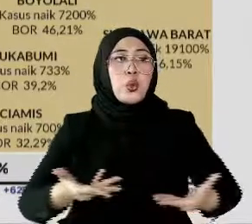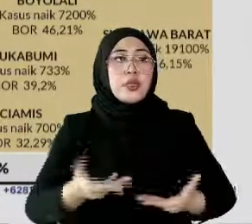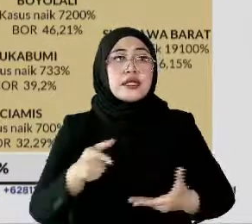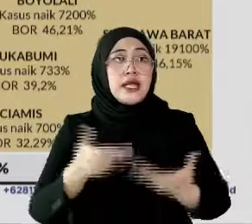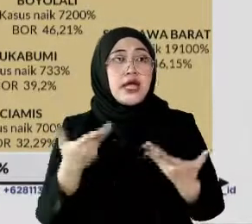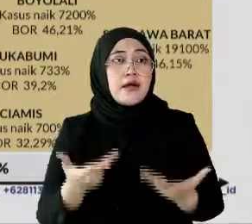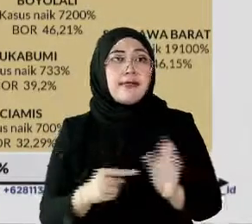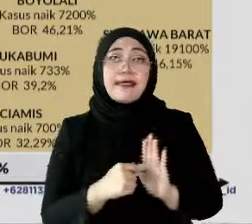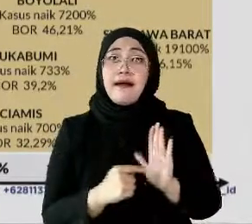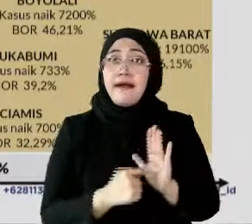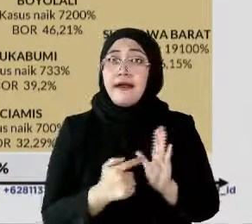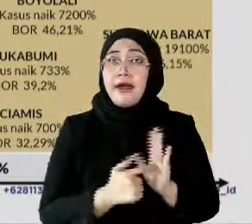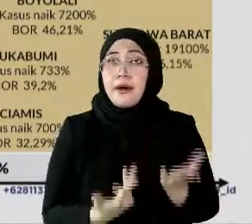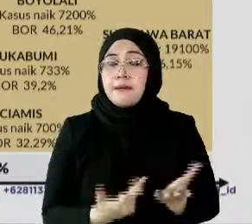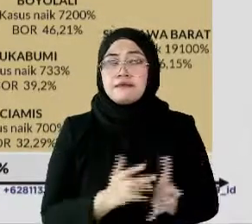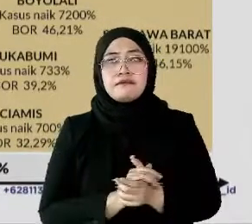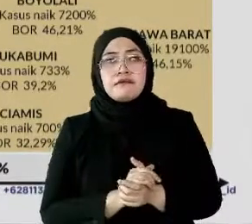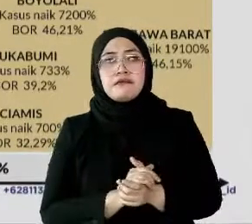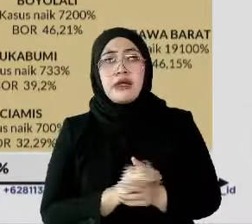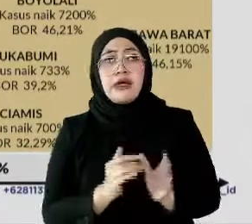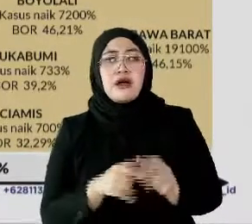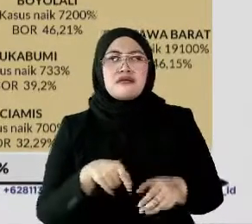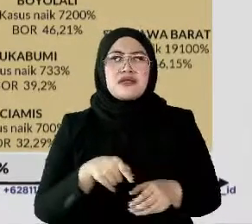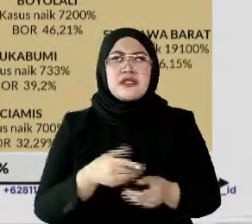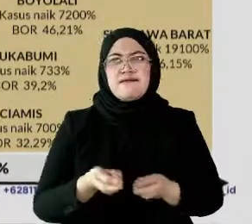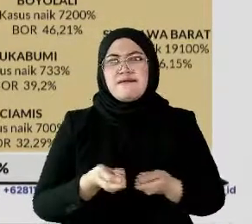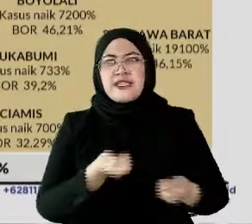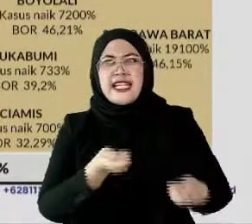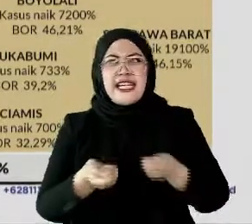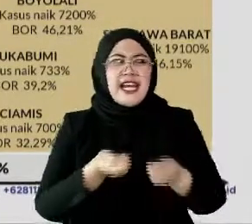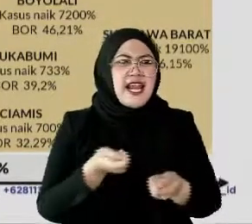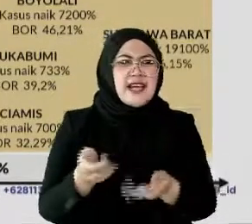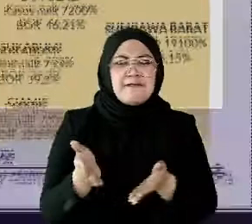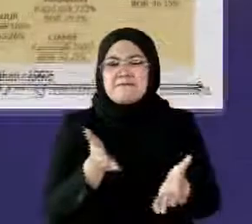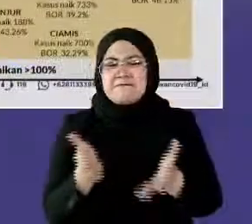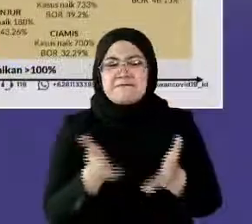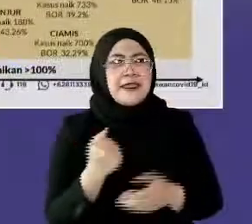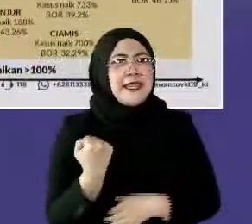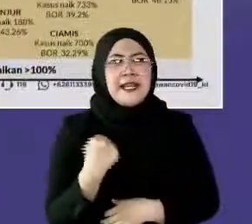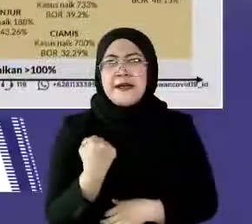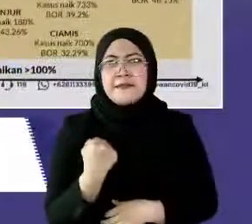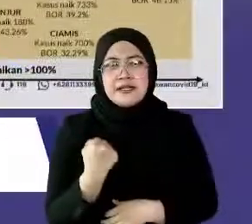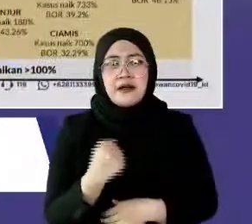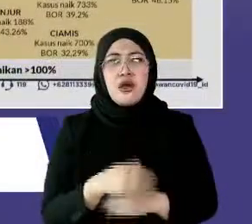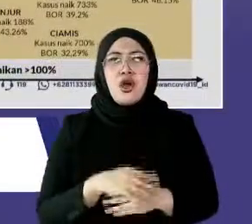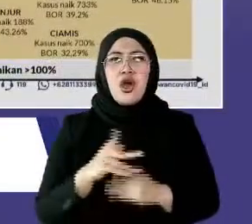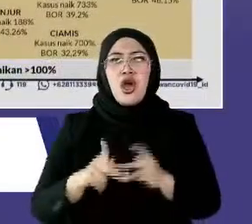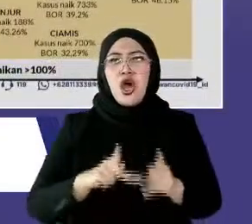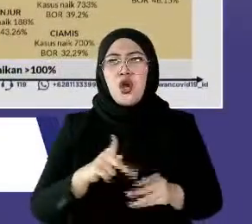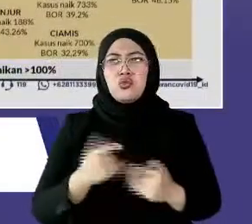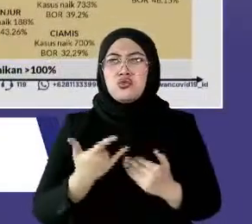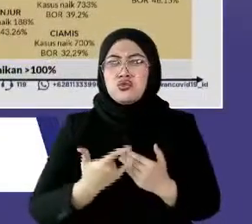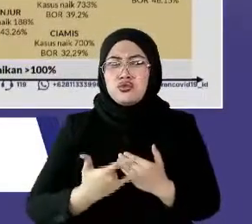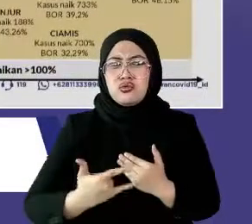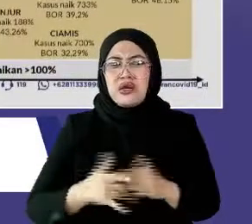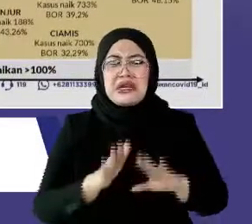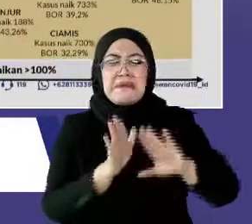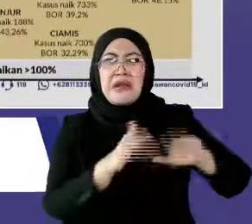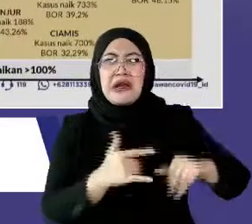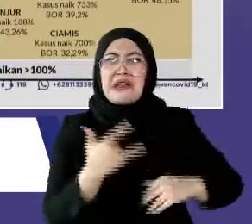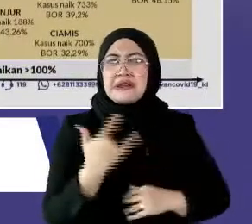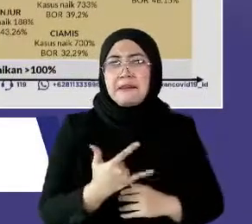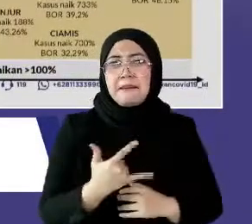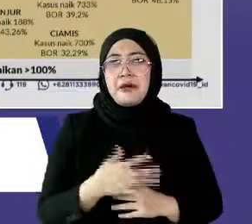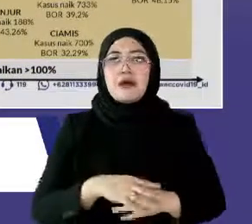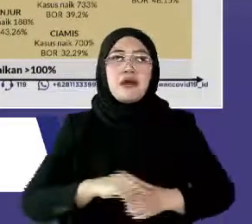bahwa penanganan di wilayah tersebut sudah mulai tidak terkendali dan apabila terus dibiarkan seiring dengan bertambahnya